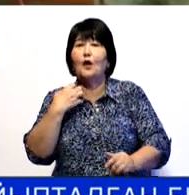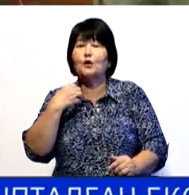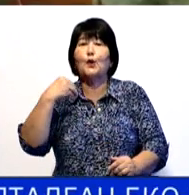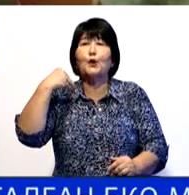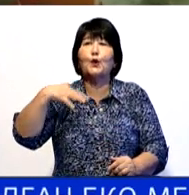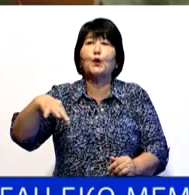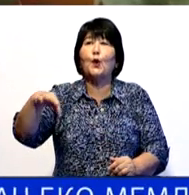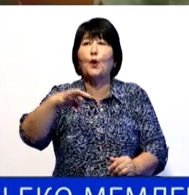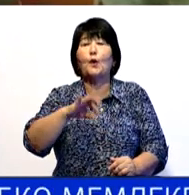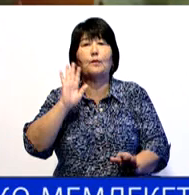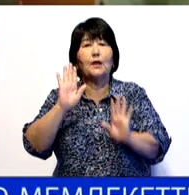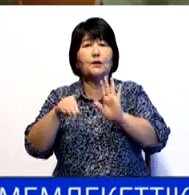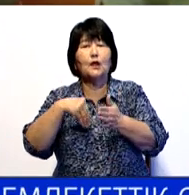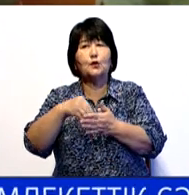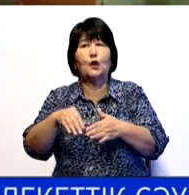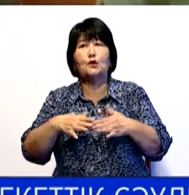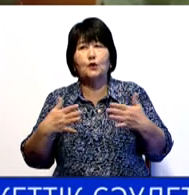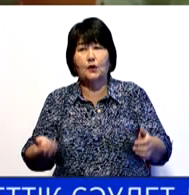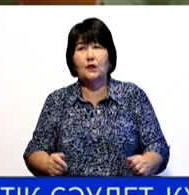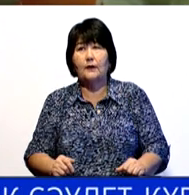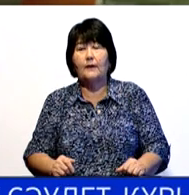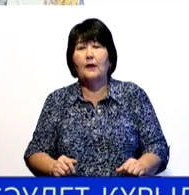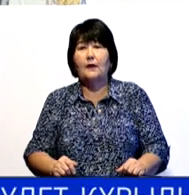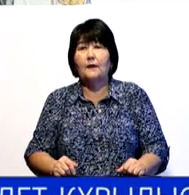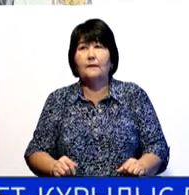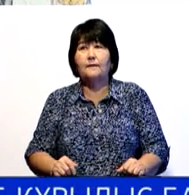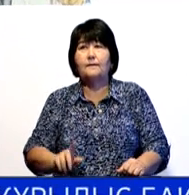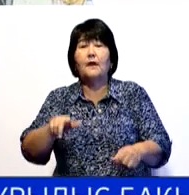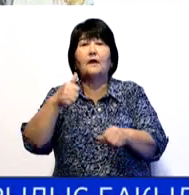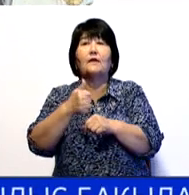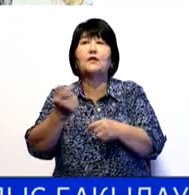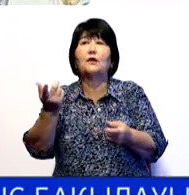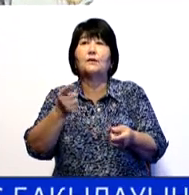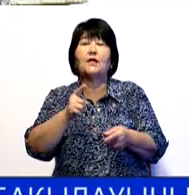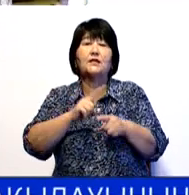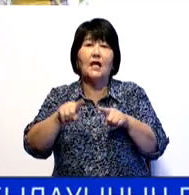Түркістан облысынан сұраныс жоғары. В основном сәбіз, помидор егеміз,